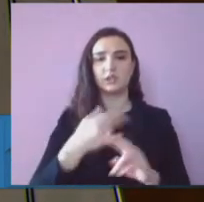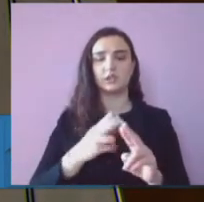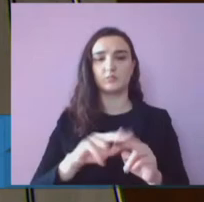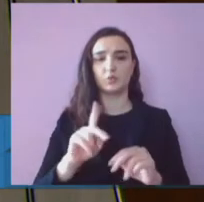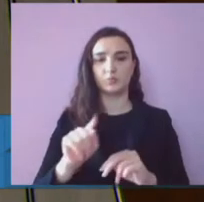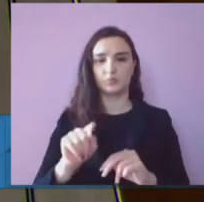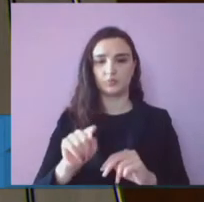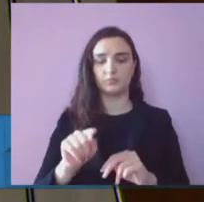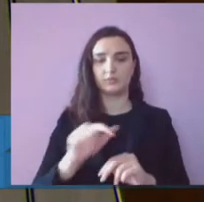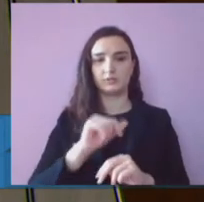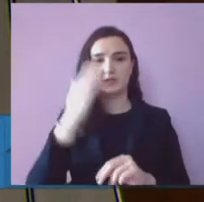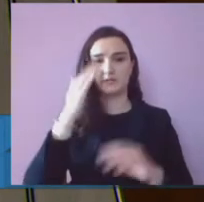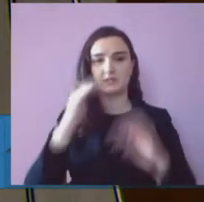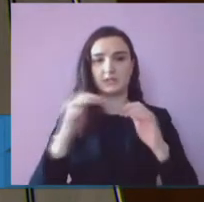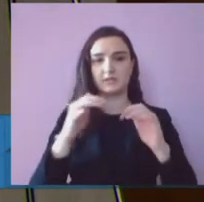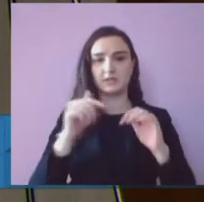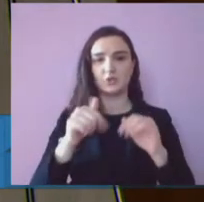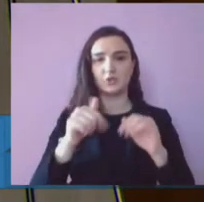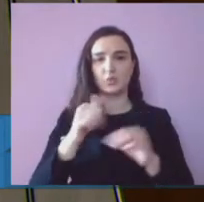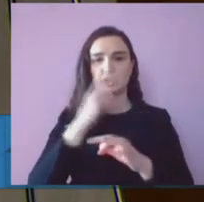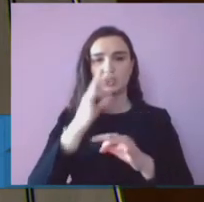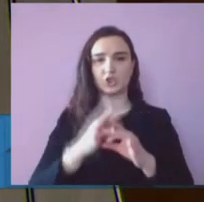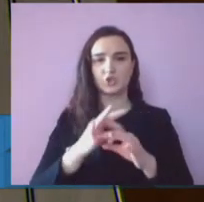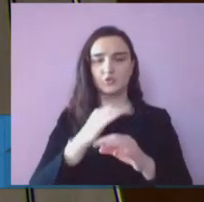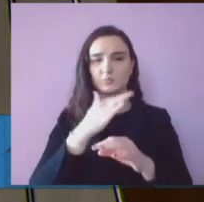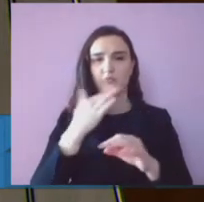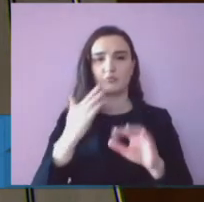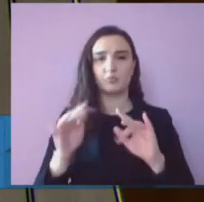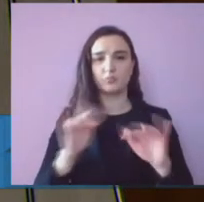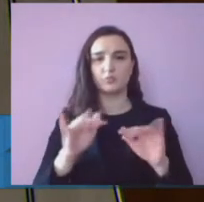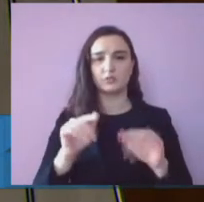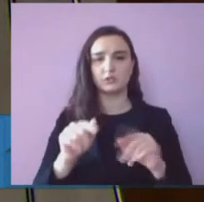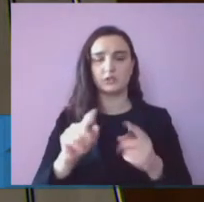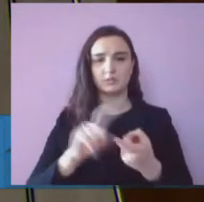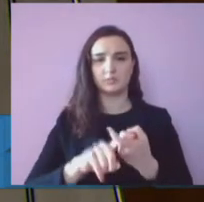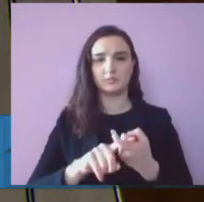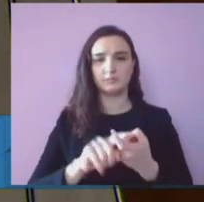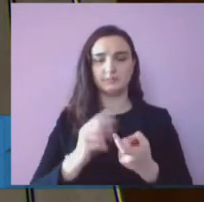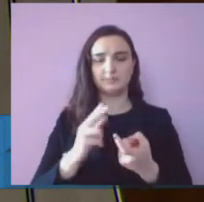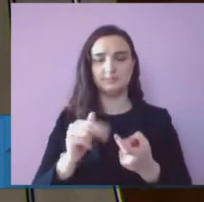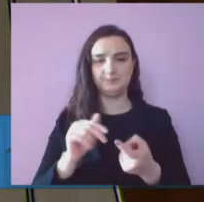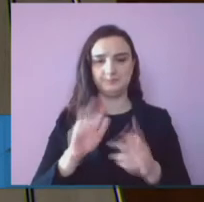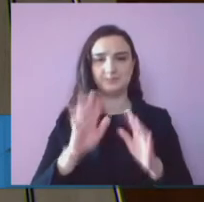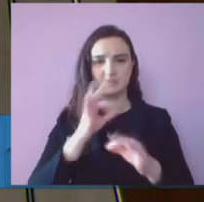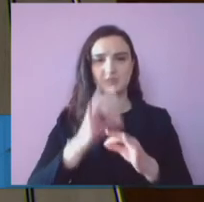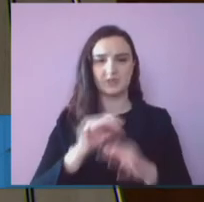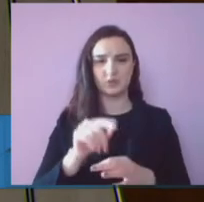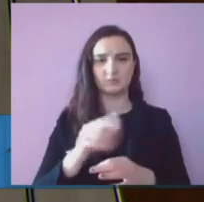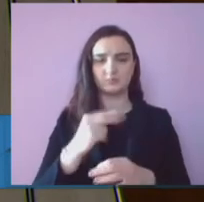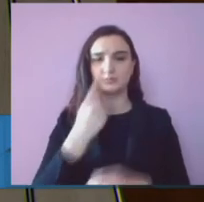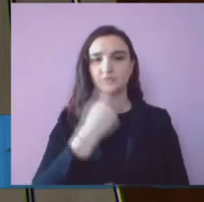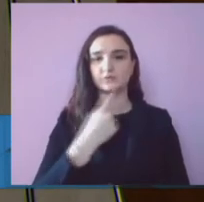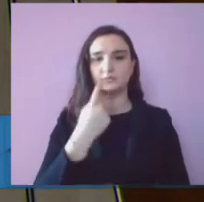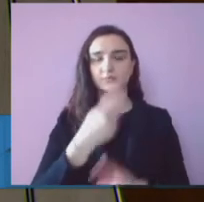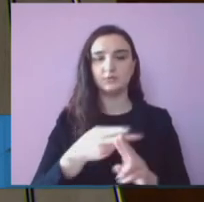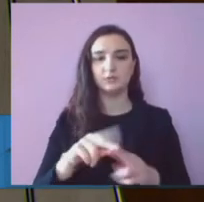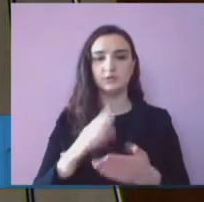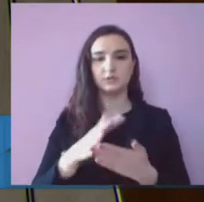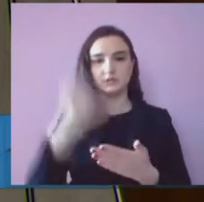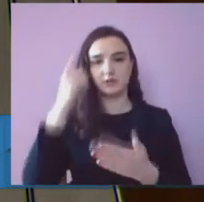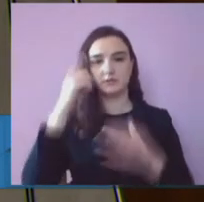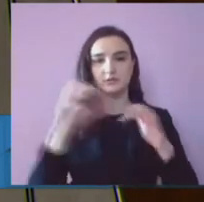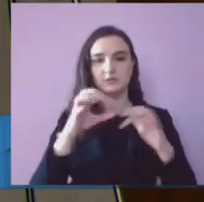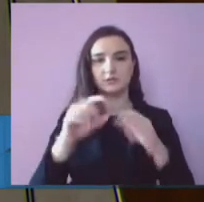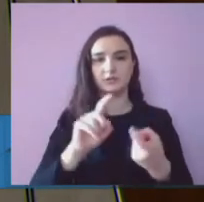თავის ტვინი როგორც დირიჟორი ძალიან ბევრ ფუნქციას განკარგავს და ხელმძღვანელობს. მეტყველება ეს არის თავის ტვინთან